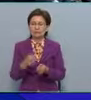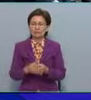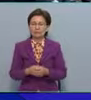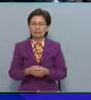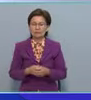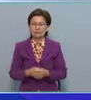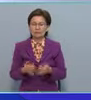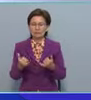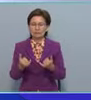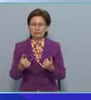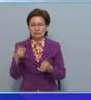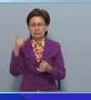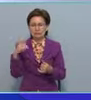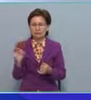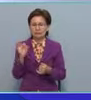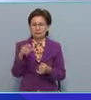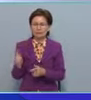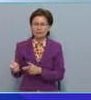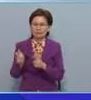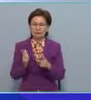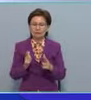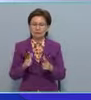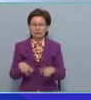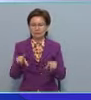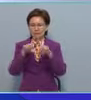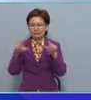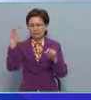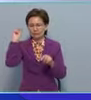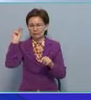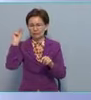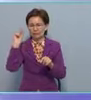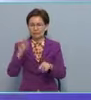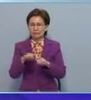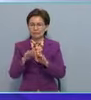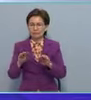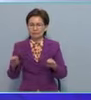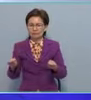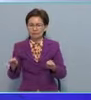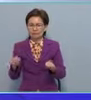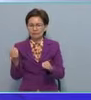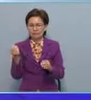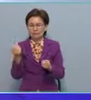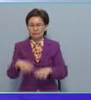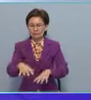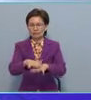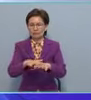қазіргі таңға 100%-ға дайындалған. Мектеп, балабақша және басқа да бюджеттік мекемелерге толық жеткізілген.